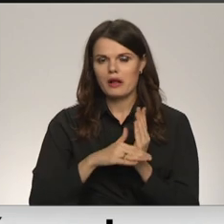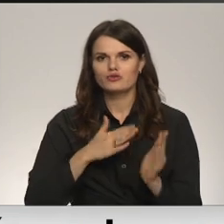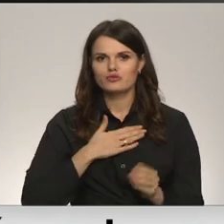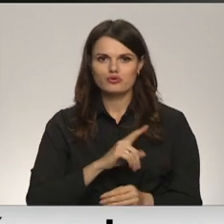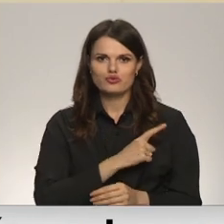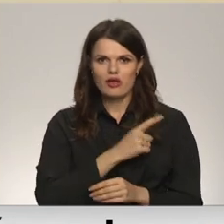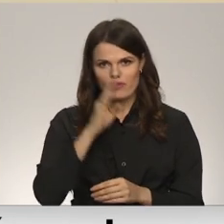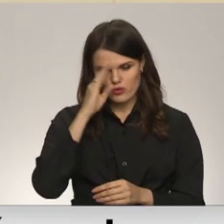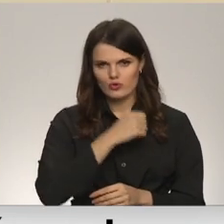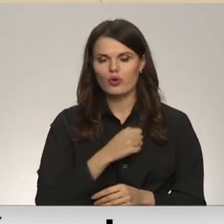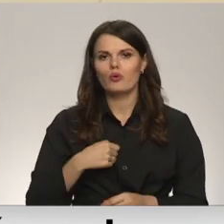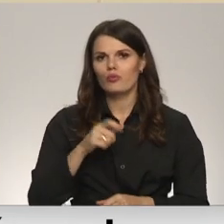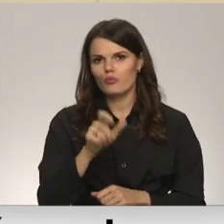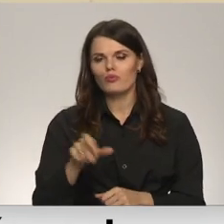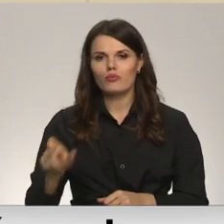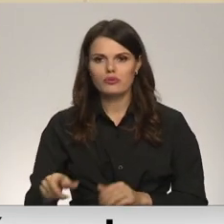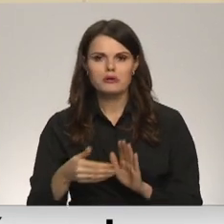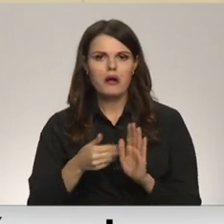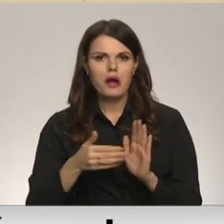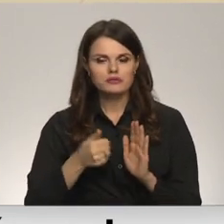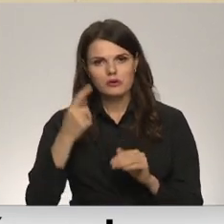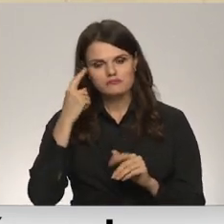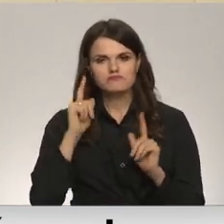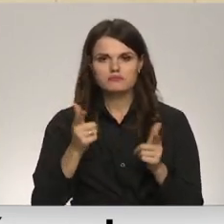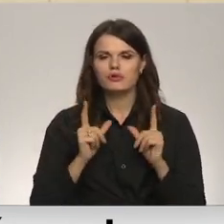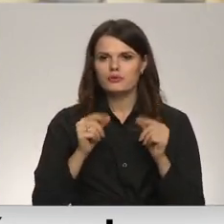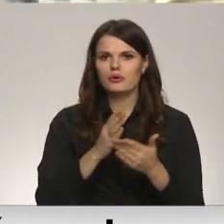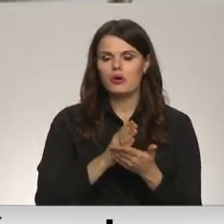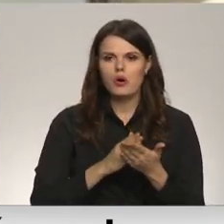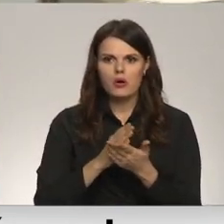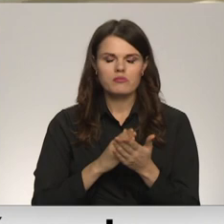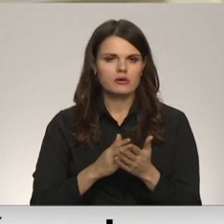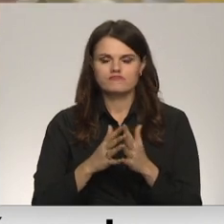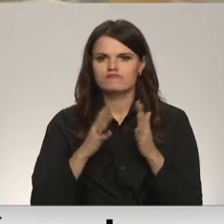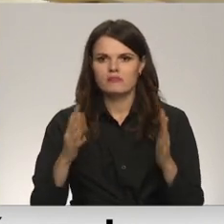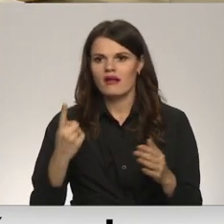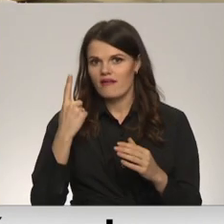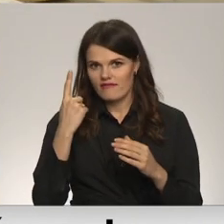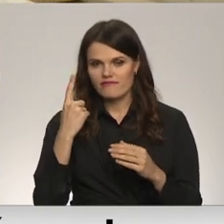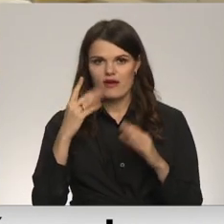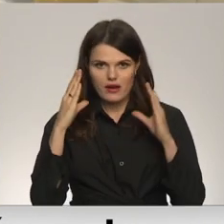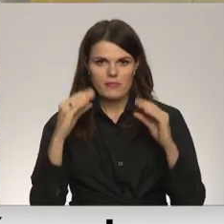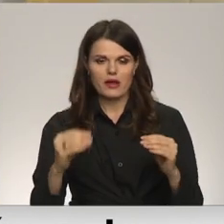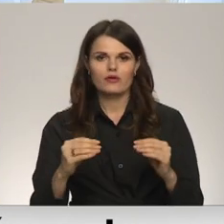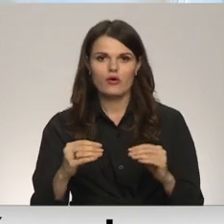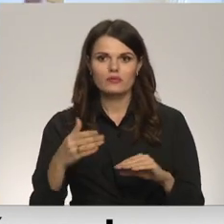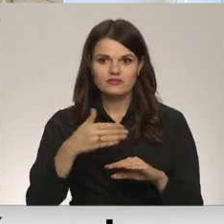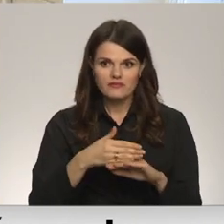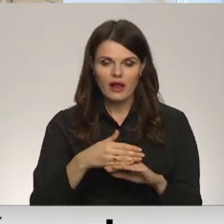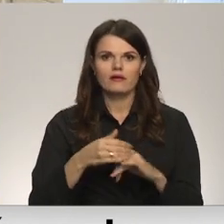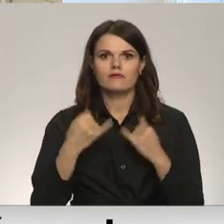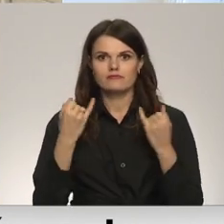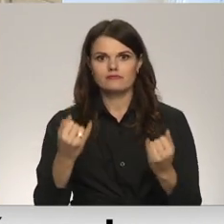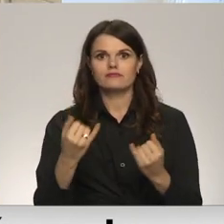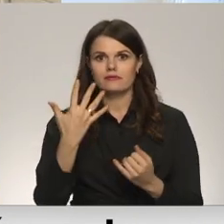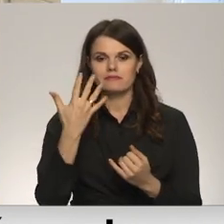puišiem. Atsaucība, domāja par braukšanu un operēšanu, bija tik liela, ka viena autobusa mikroautobusa vietā mediķiem tika